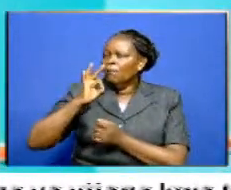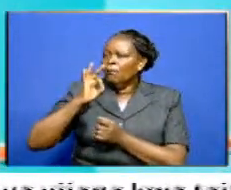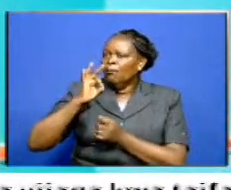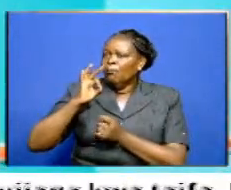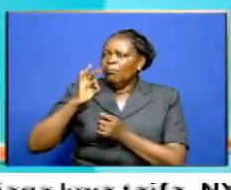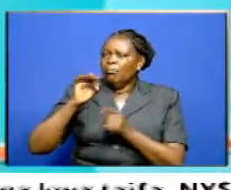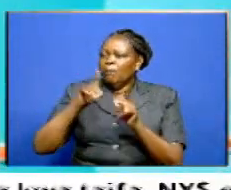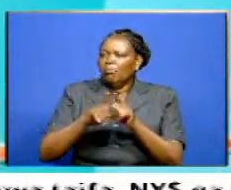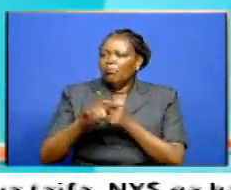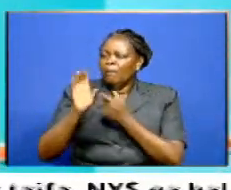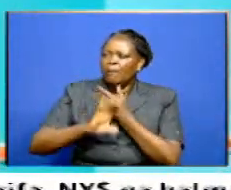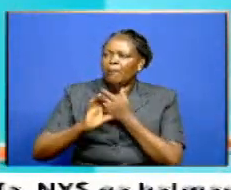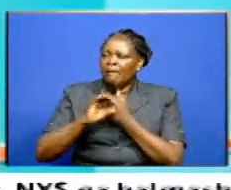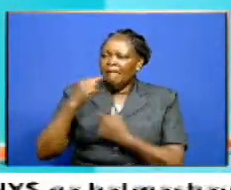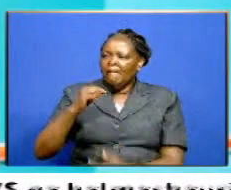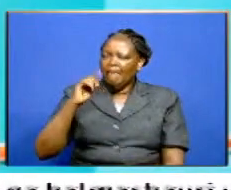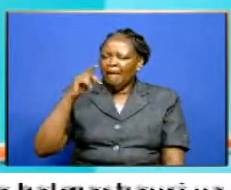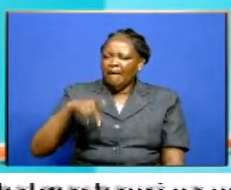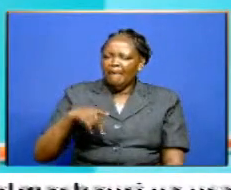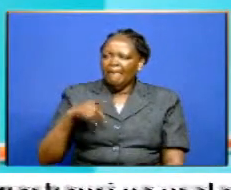kama nchi, GDP yake